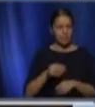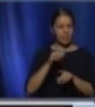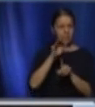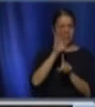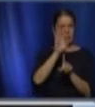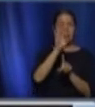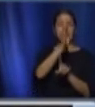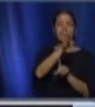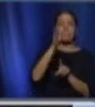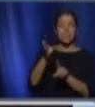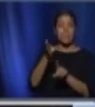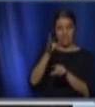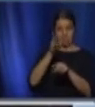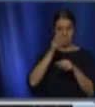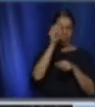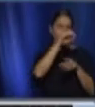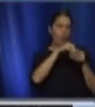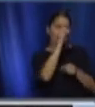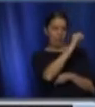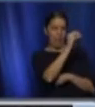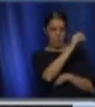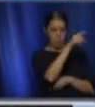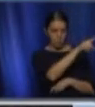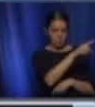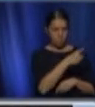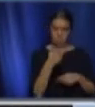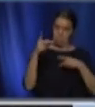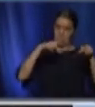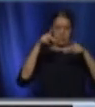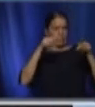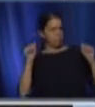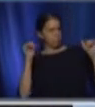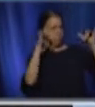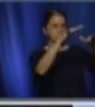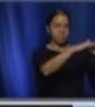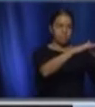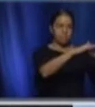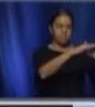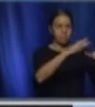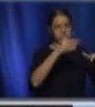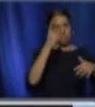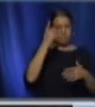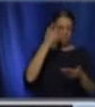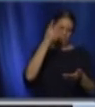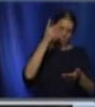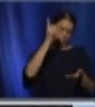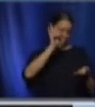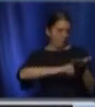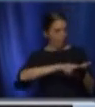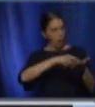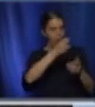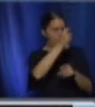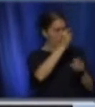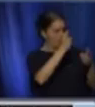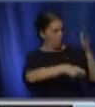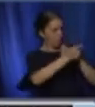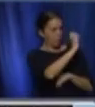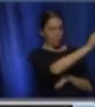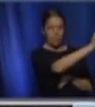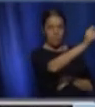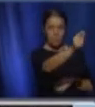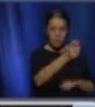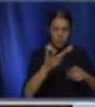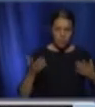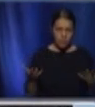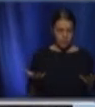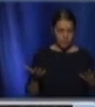constats d'infraction de 1 000 qu'est-ce que vous voulez faire par rapport à ces personnes-là? Est-ce qu'il y a aussi un resserrement des mesures qui